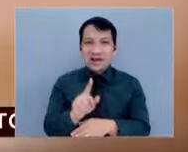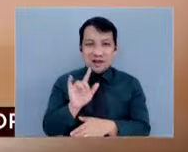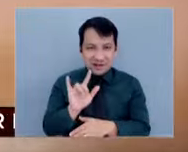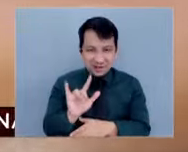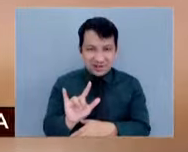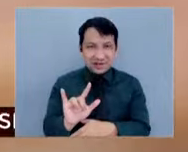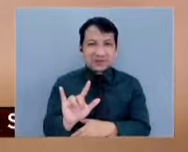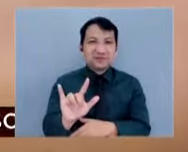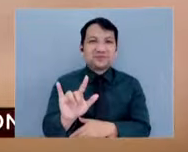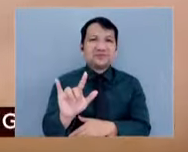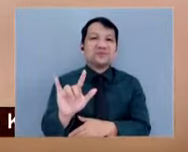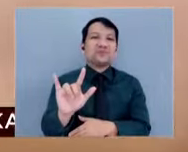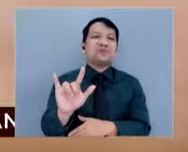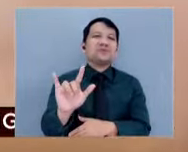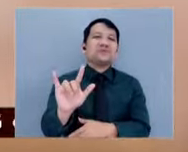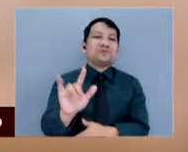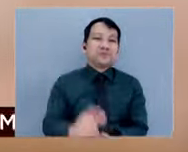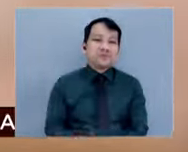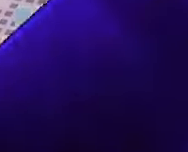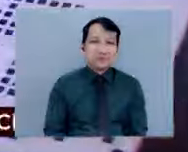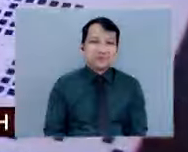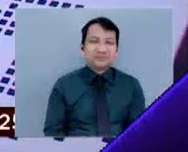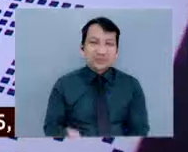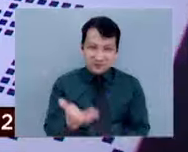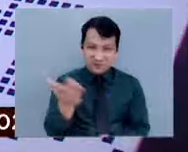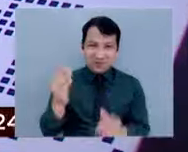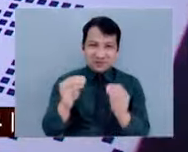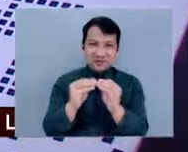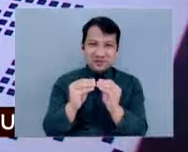know. You may now kiss the bride.